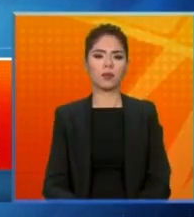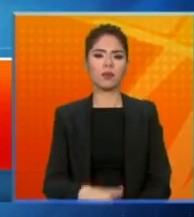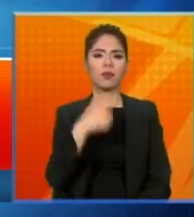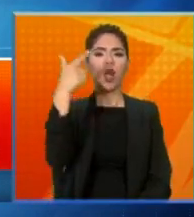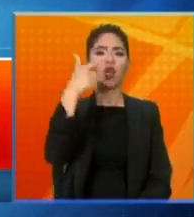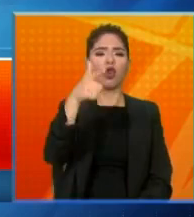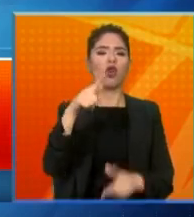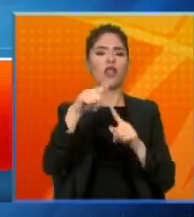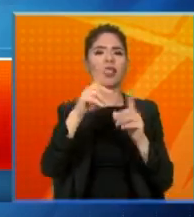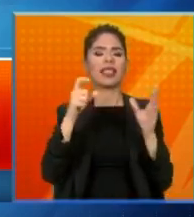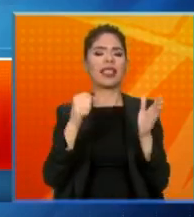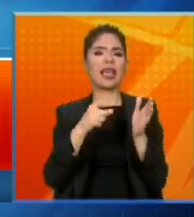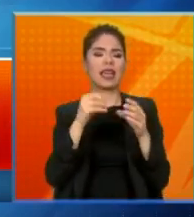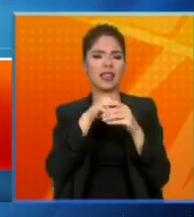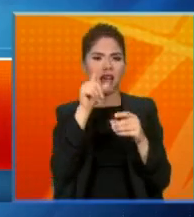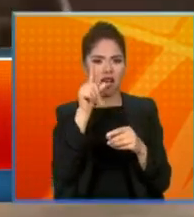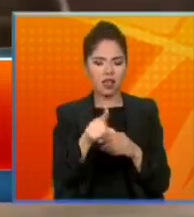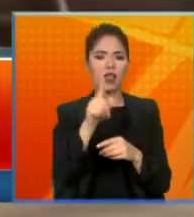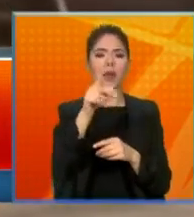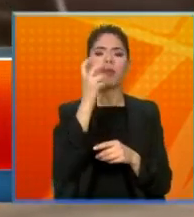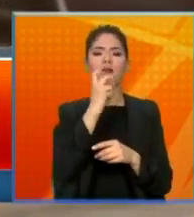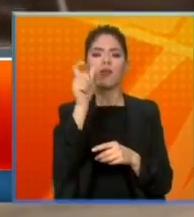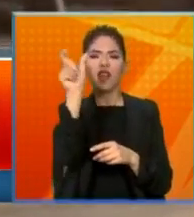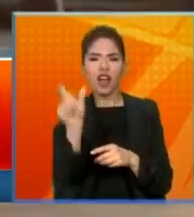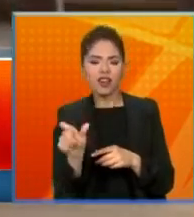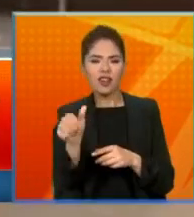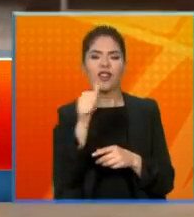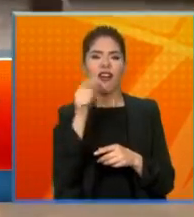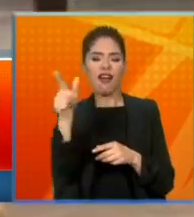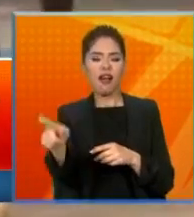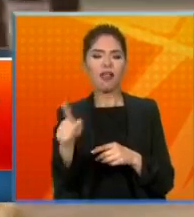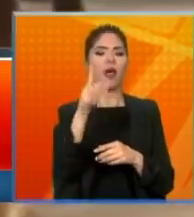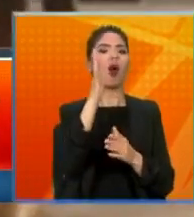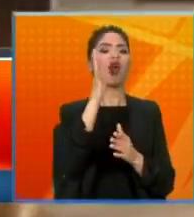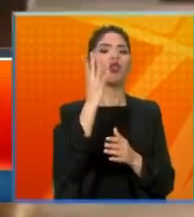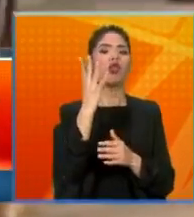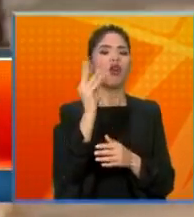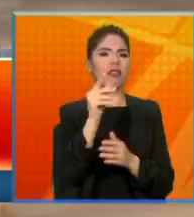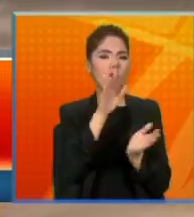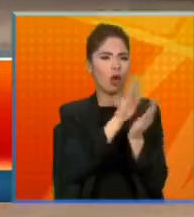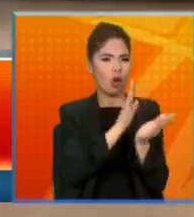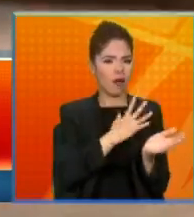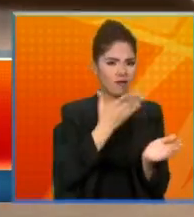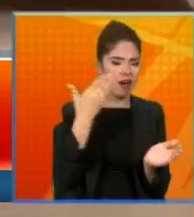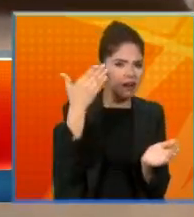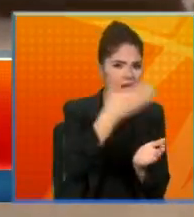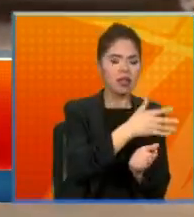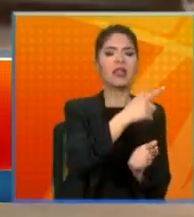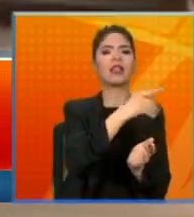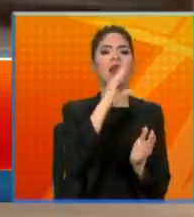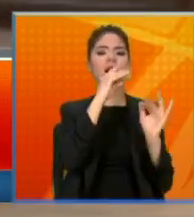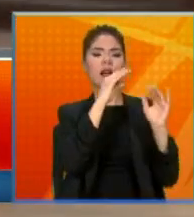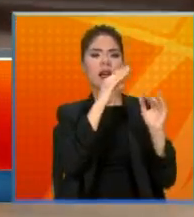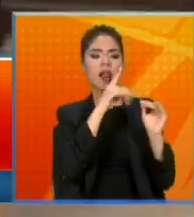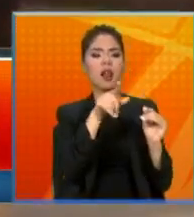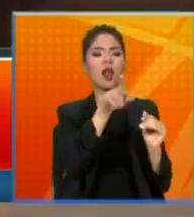Görüntü Tekirdağ'da kayda geçti. Bir müzisyen sokakta yatan dört köpeğin yanına gidip klarnet çaldı. Başta köpeklerden bir